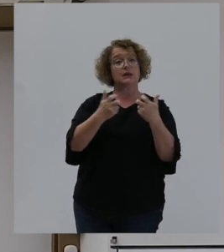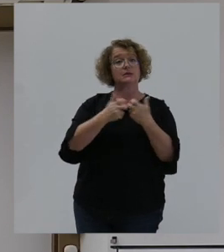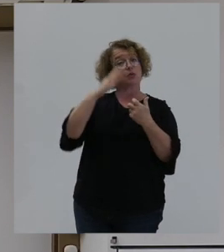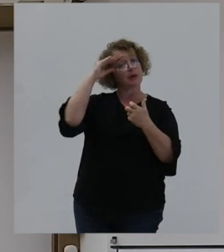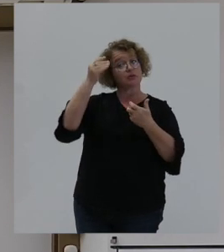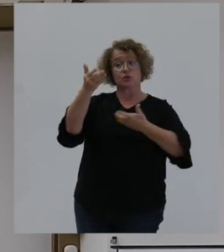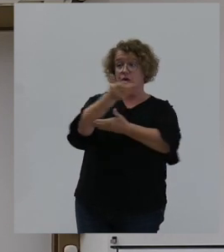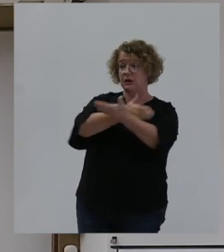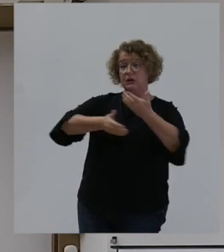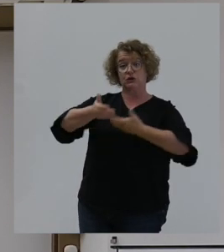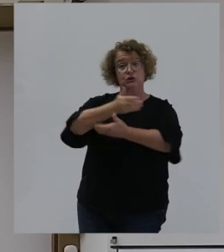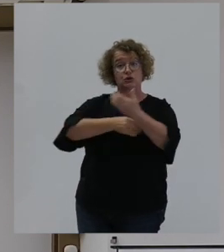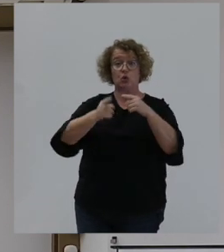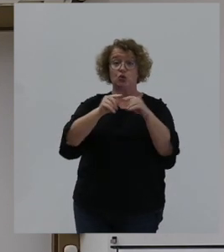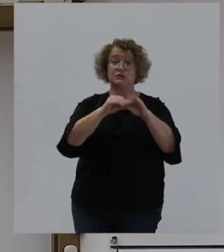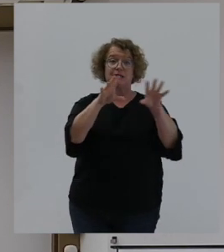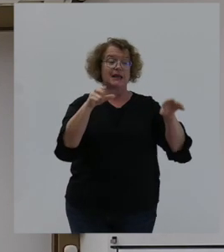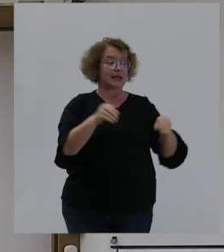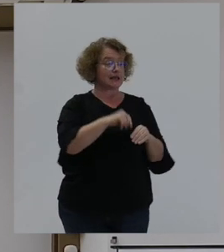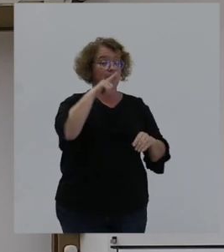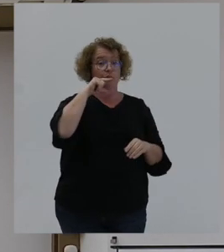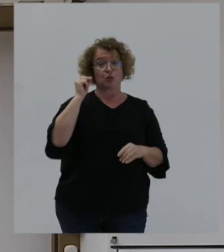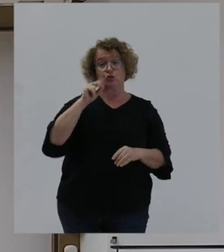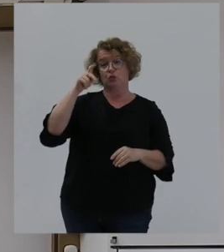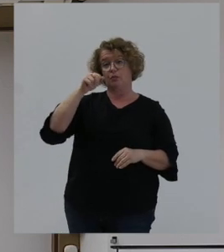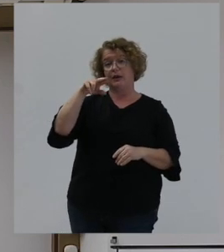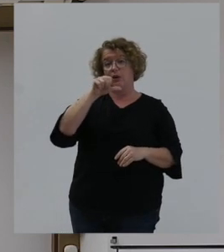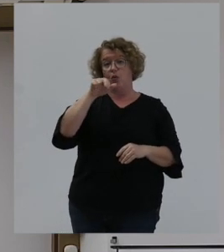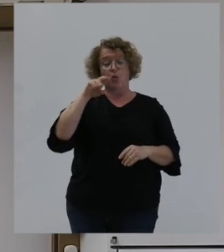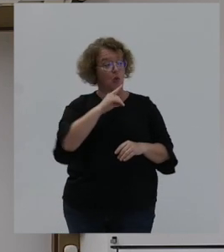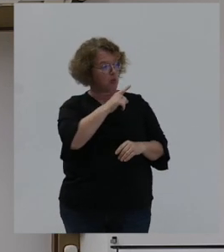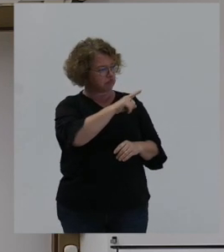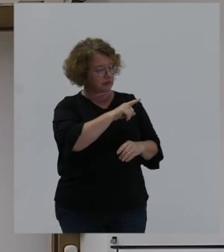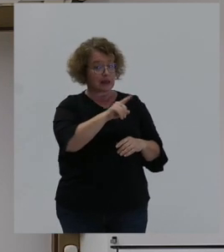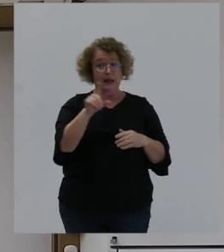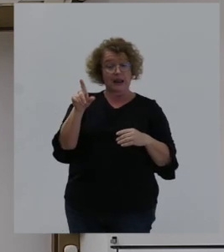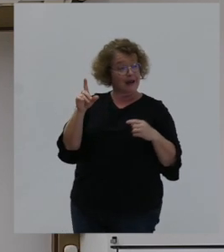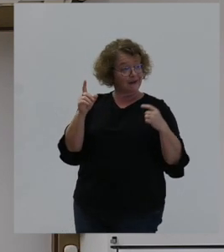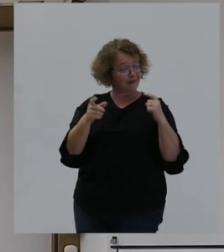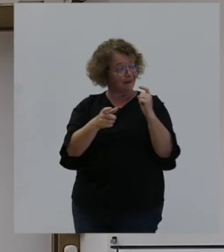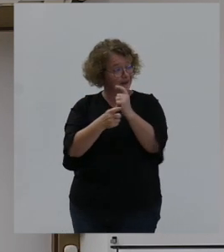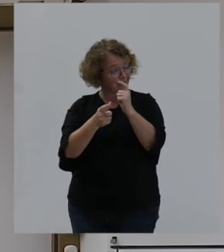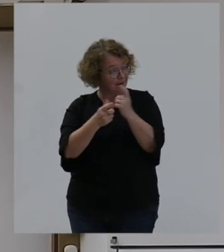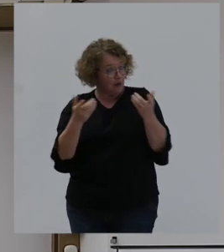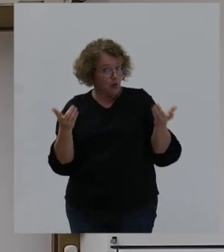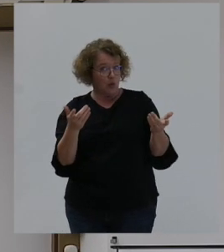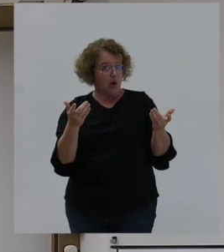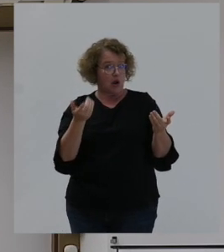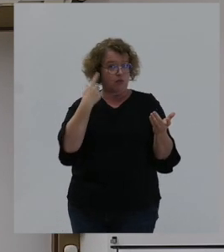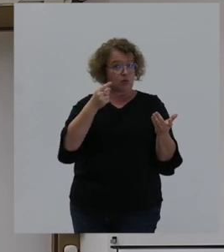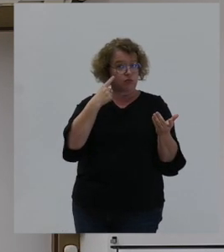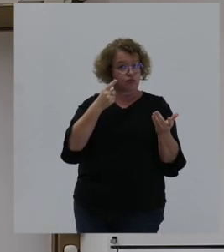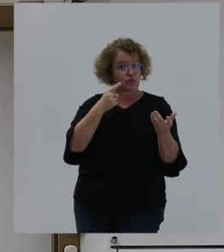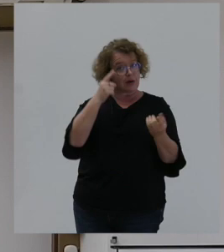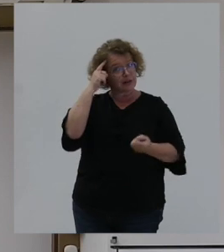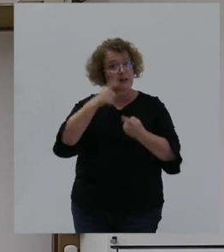étudiants? Et juste en face, dans l'équipe de M. Perrault, que reprochez-vous à la gouvernance actuelle concernant la gestion des affaires de